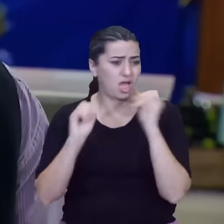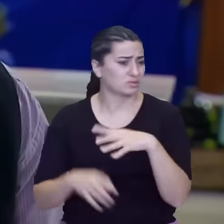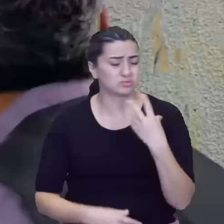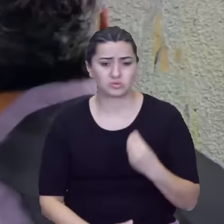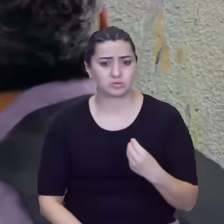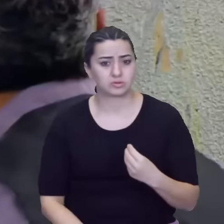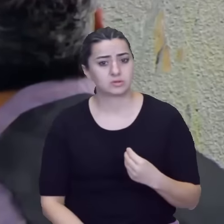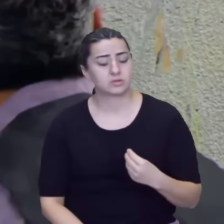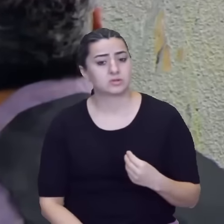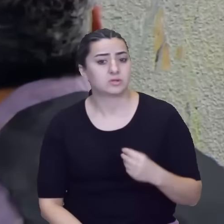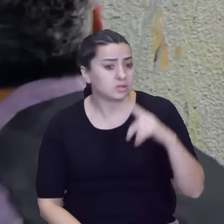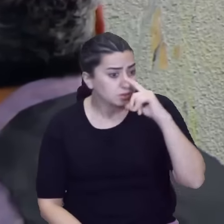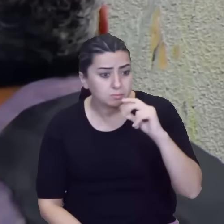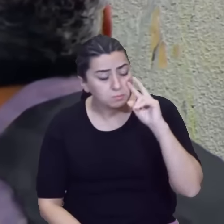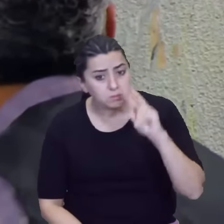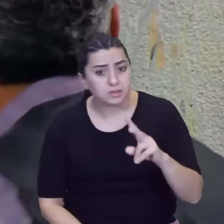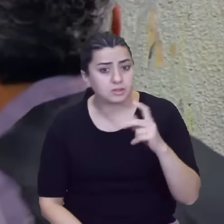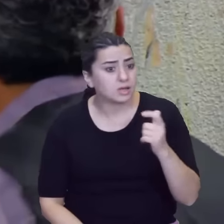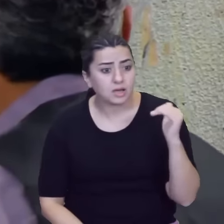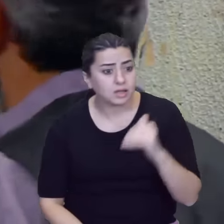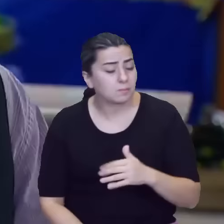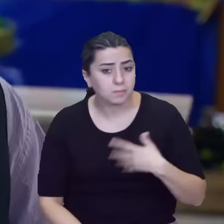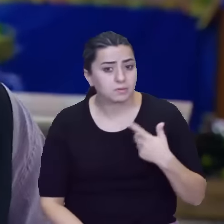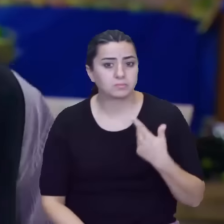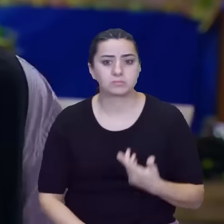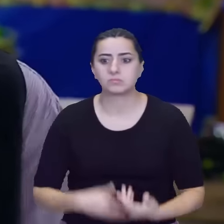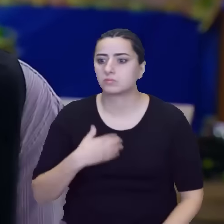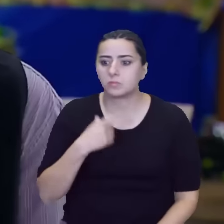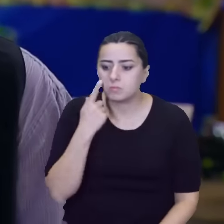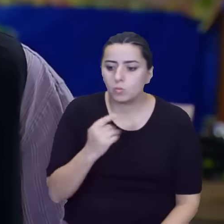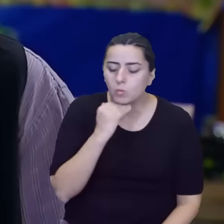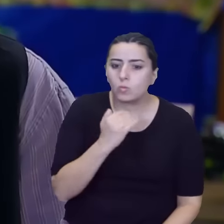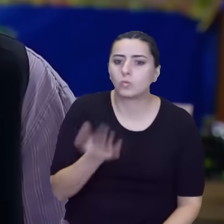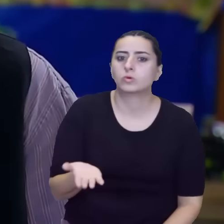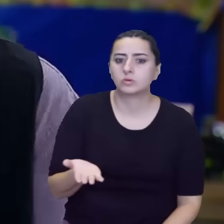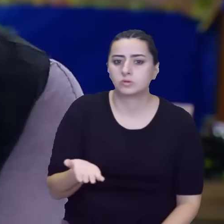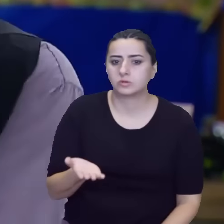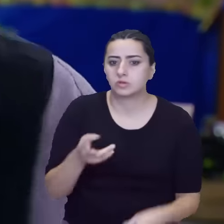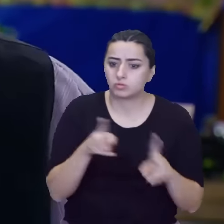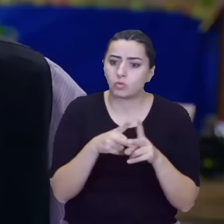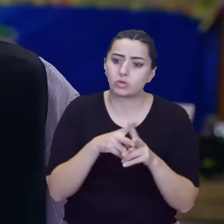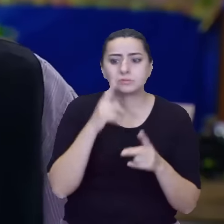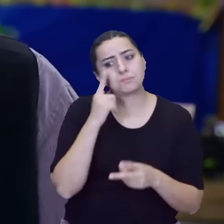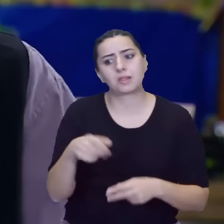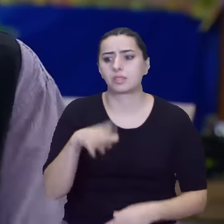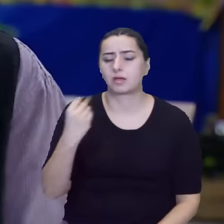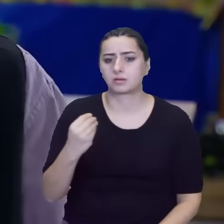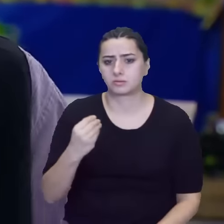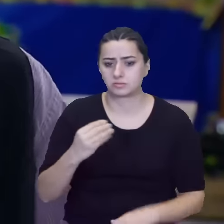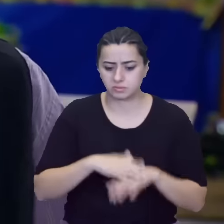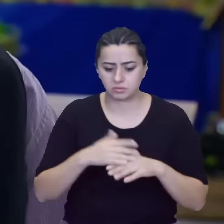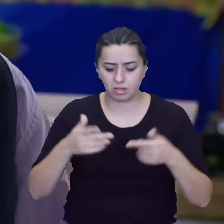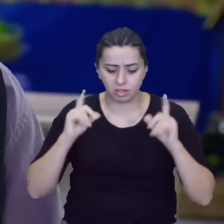galiba birader. Bir baksan çimdir, neyin nesi, nereden gelmiş çimdir baksan ya da. Ya ne bakacağım ya birader, Allah Allah. Polis baksın ya.